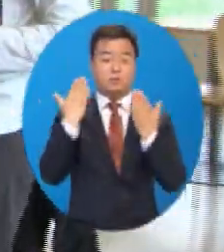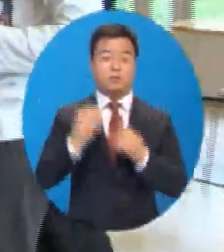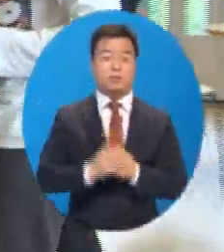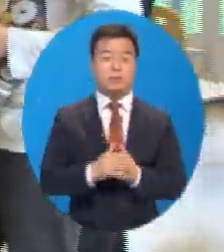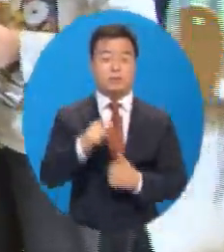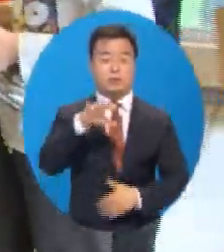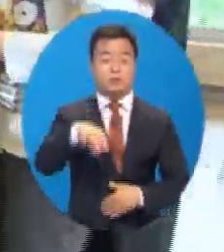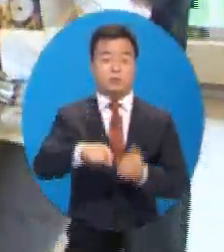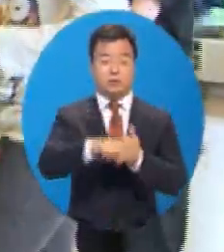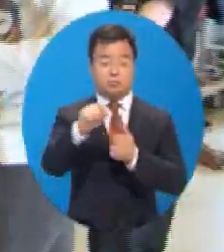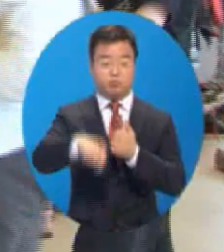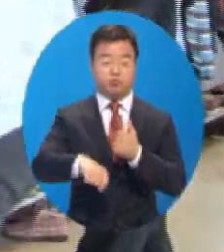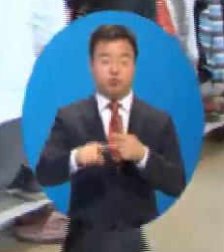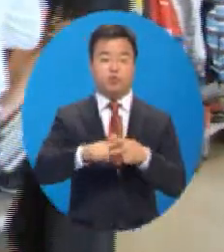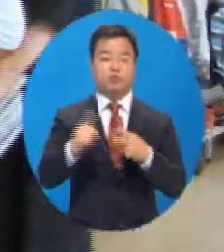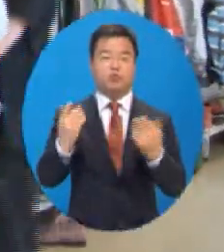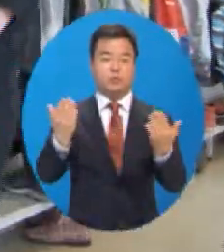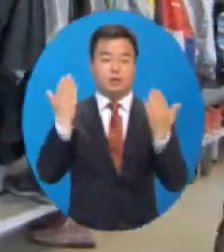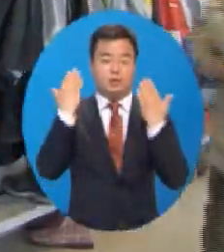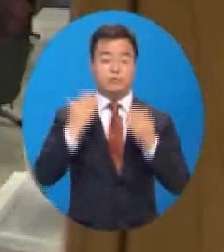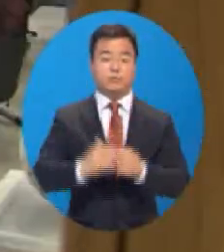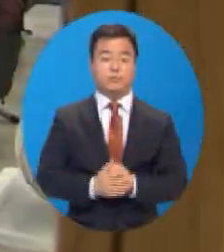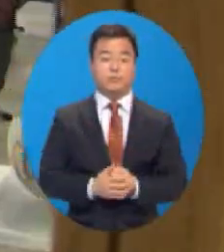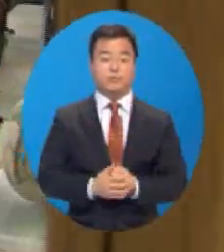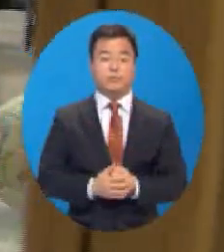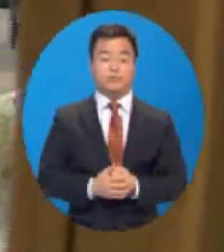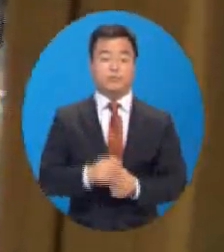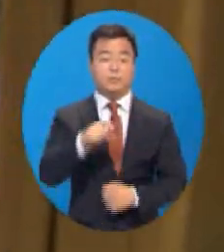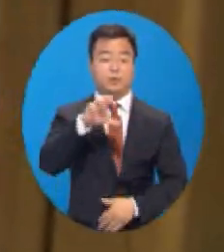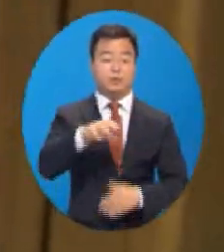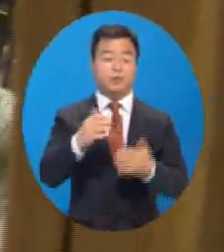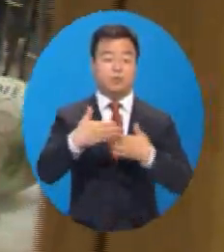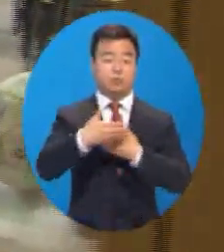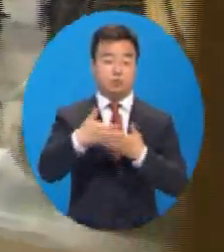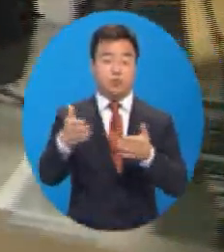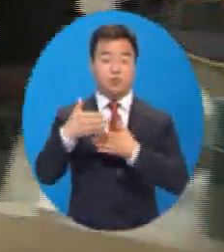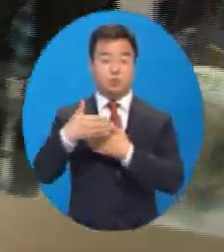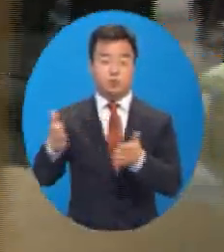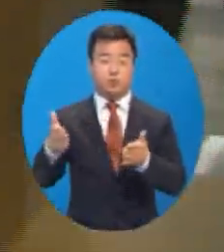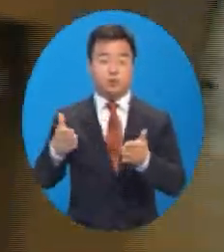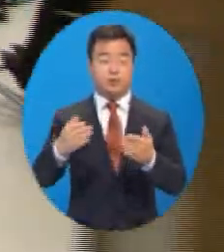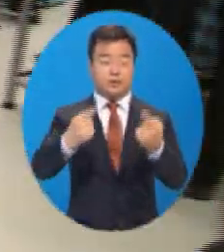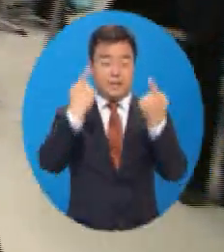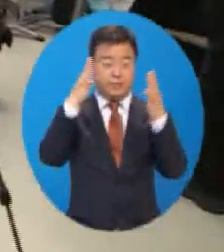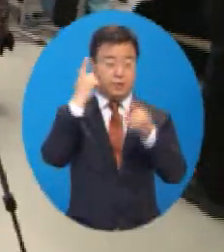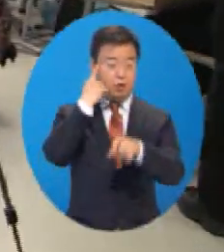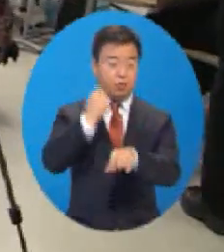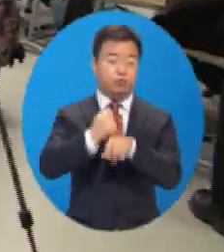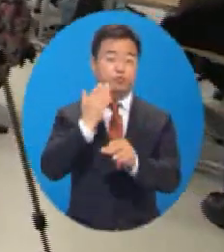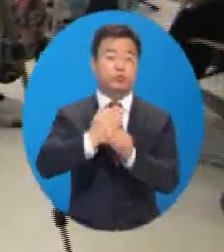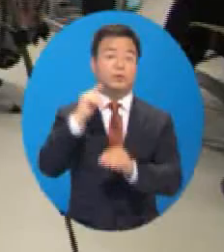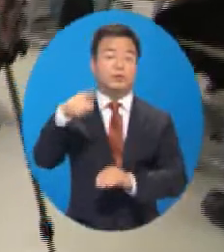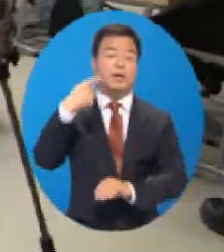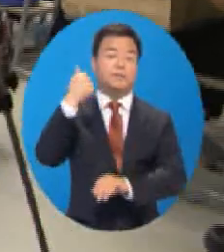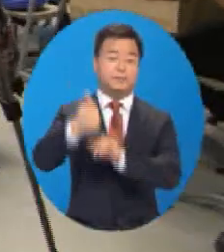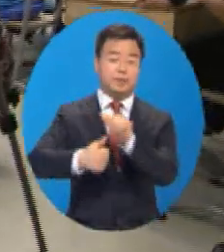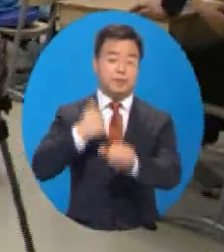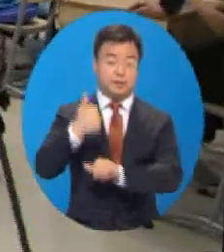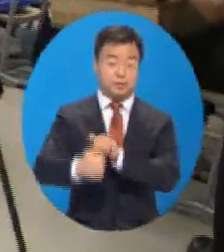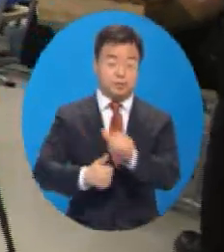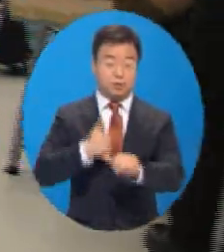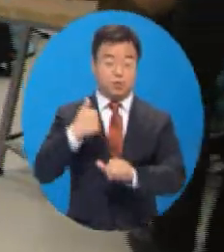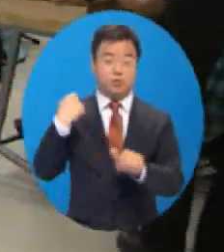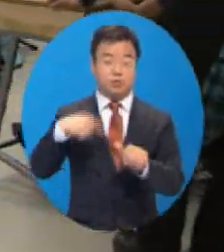유바스큘라 대학 부설 초등학교. 이 교실은 이 대학이 연구 중인 넥스트 제너레이션 스쿨의